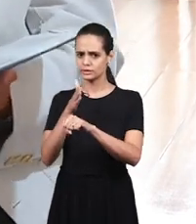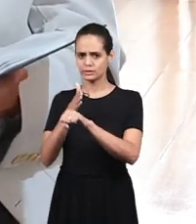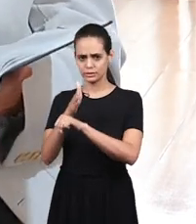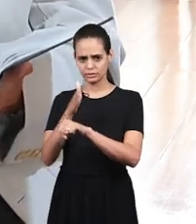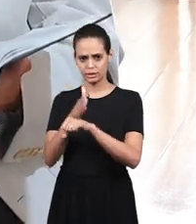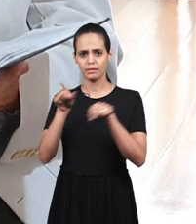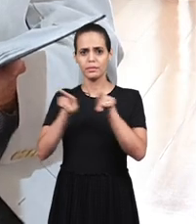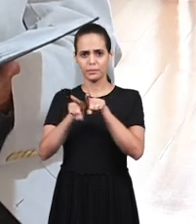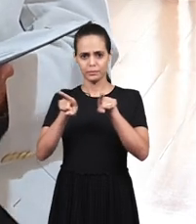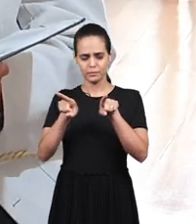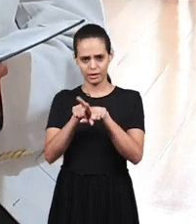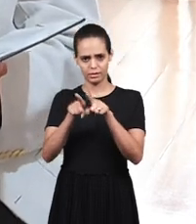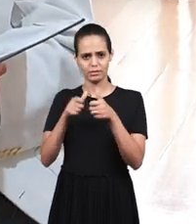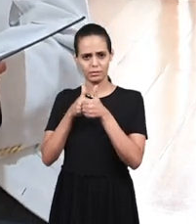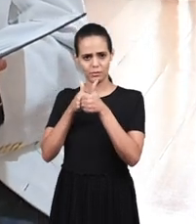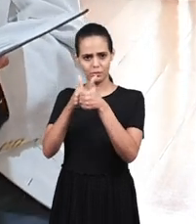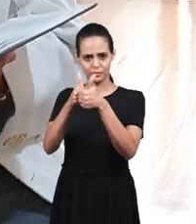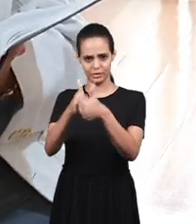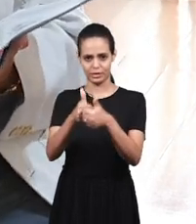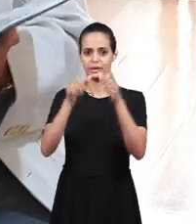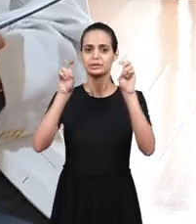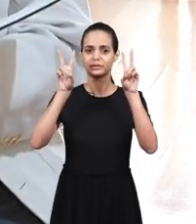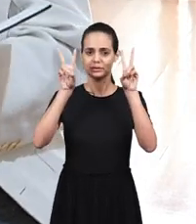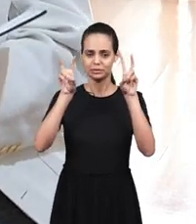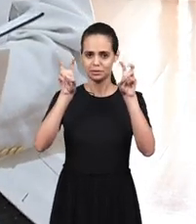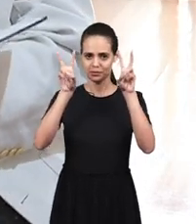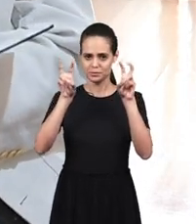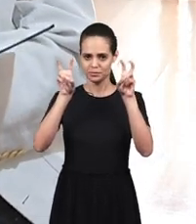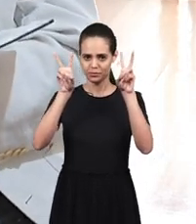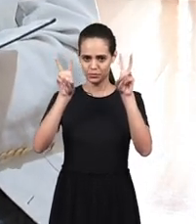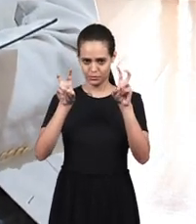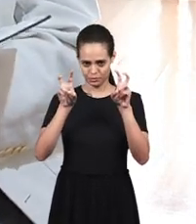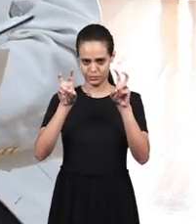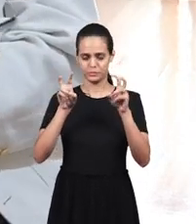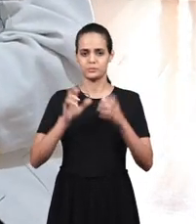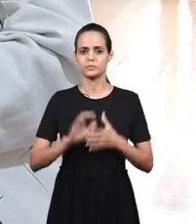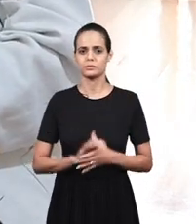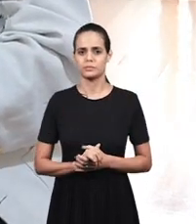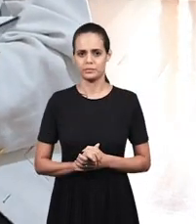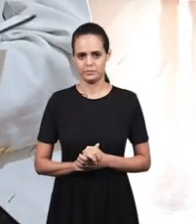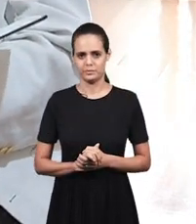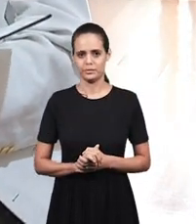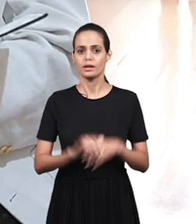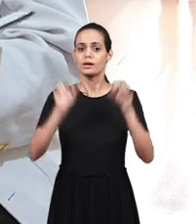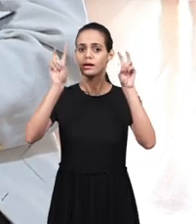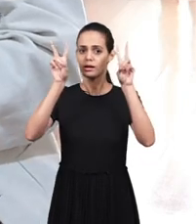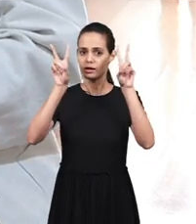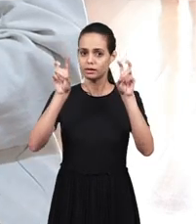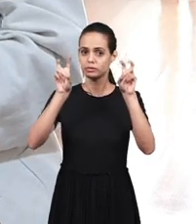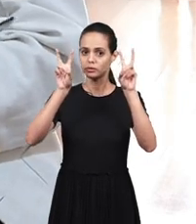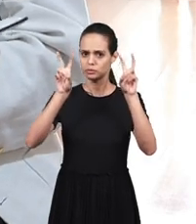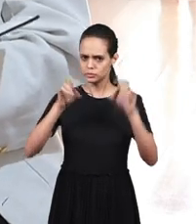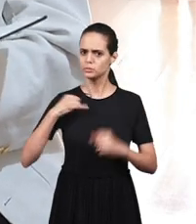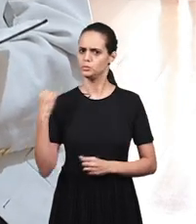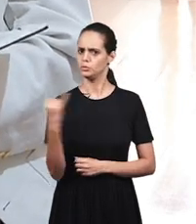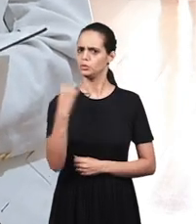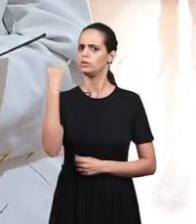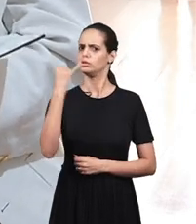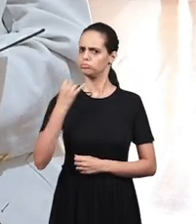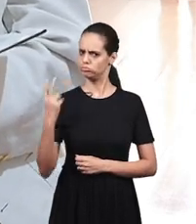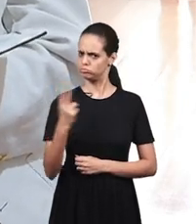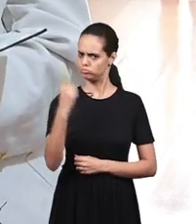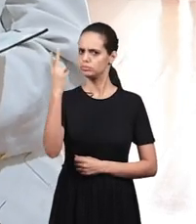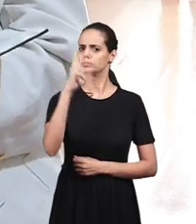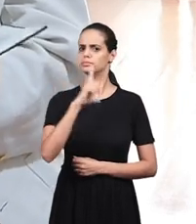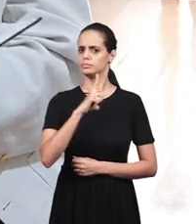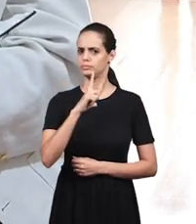подключится и будут смотреть, начиная с этого момента, потому что это